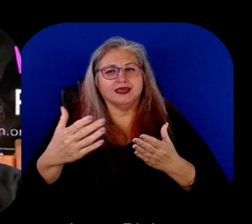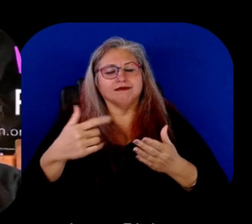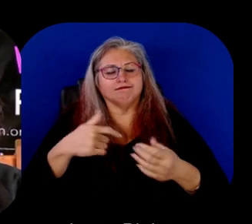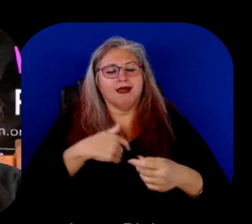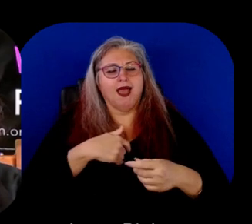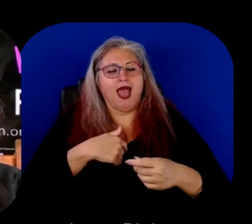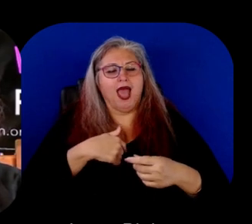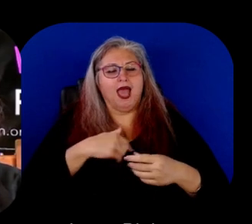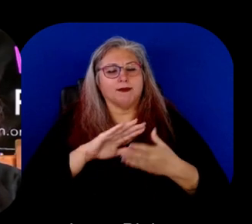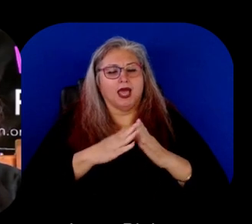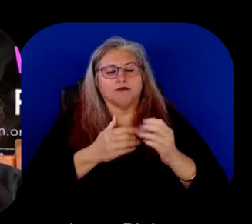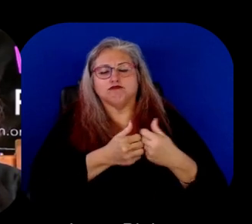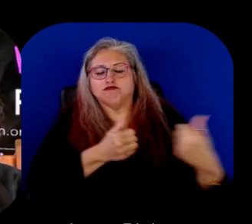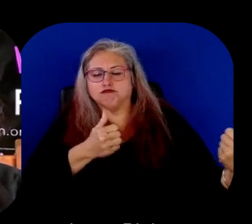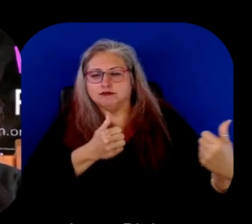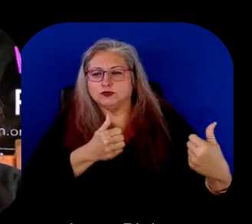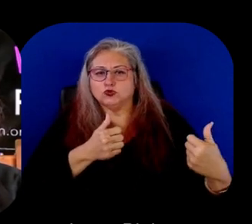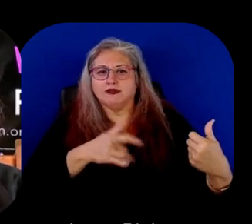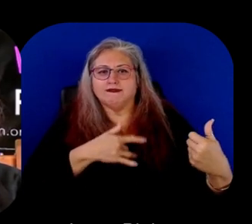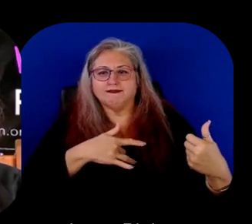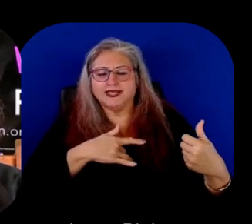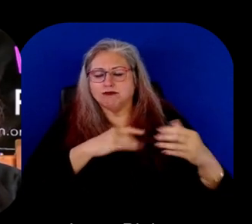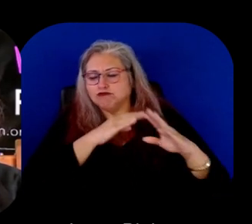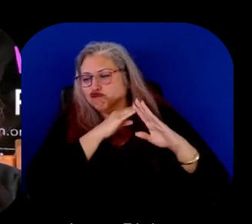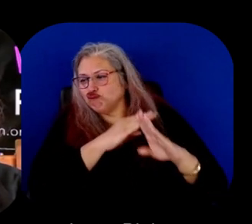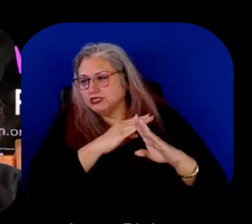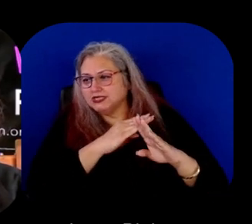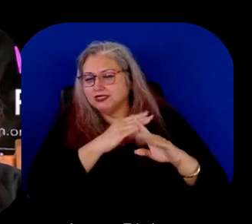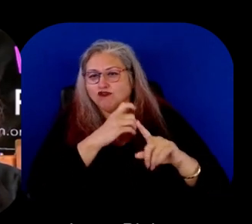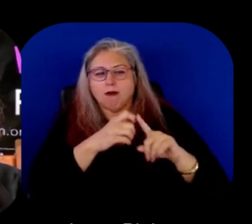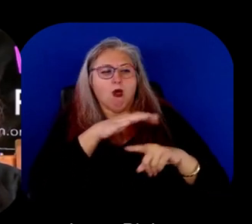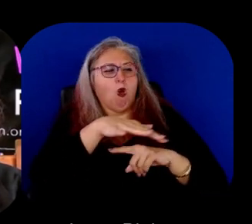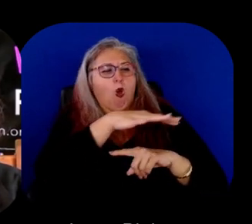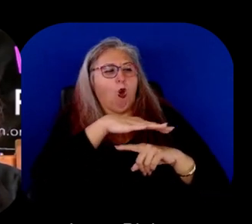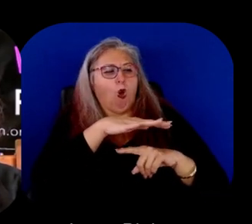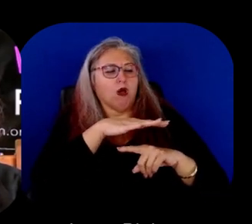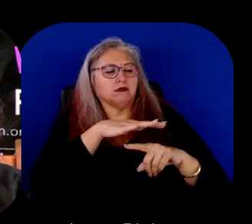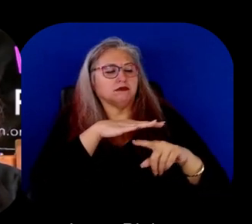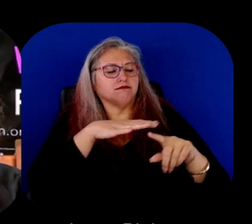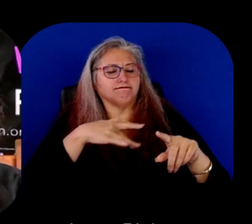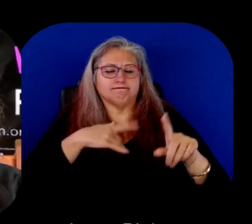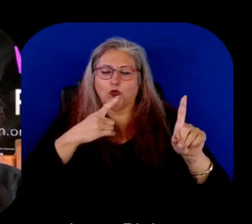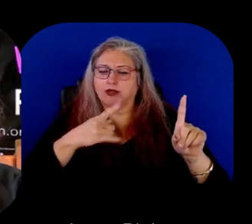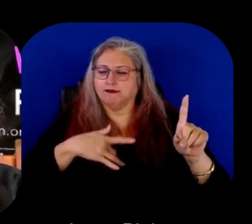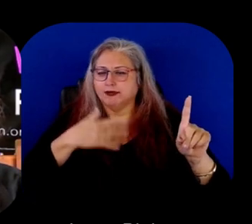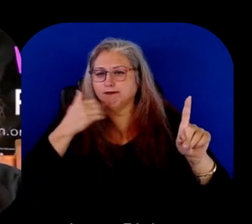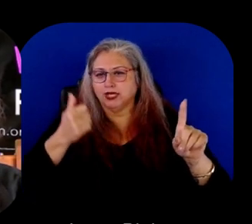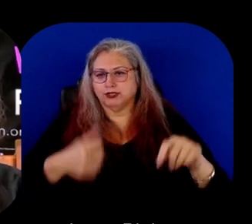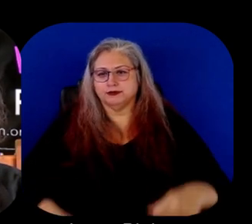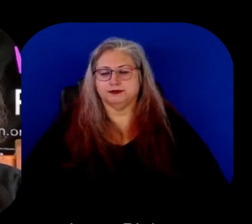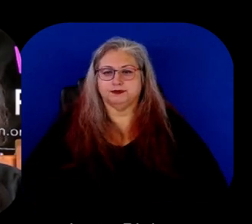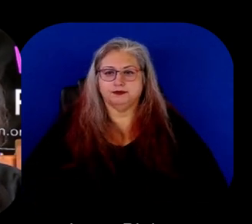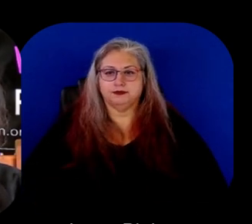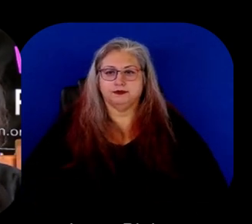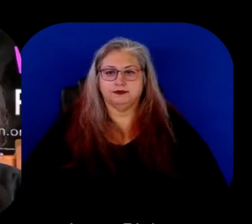me to isolate myself, to shield myself from all that sadness. بدي أحكي لك بس